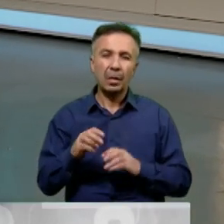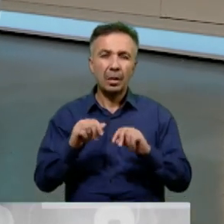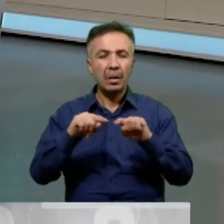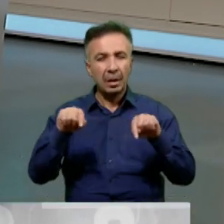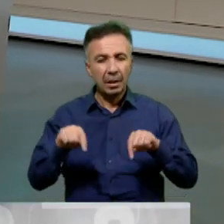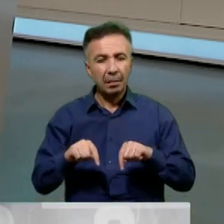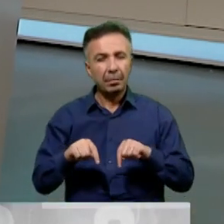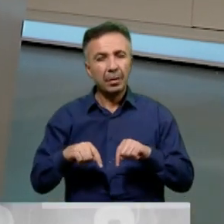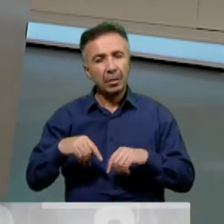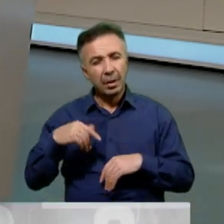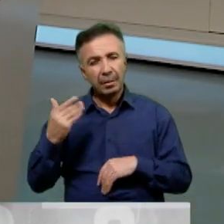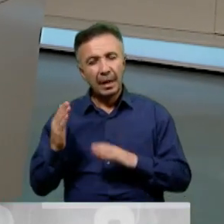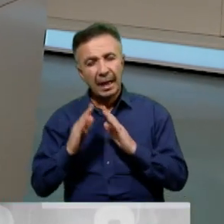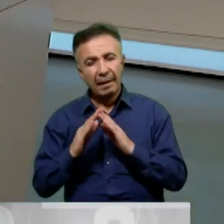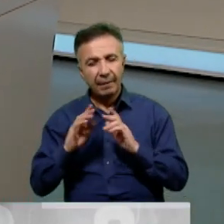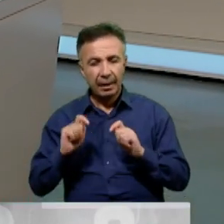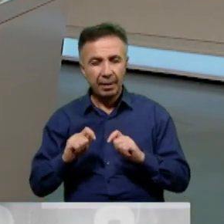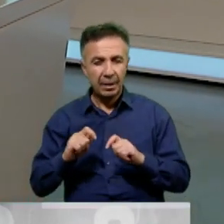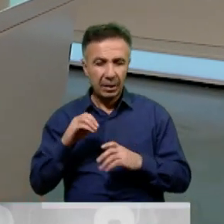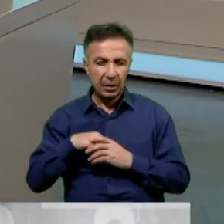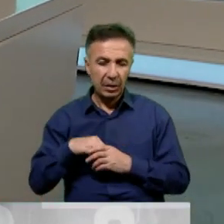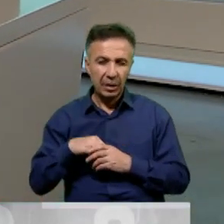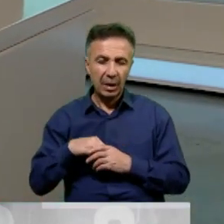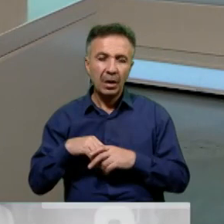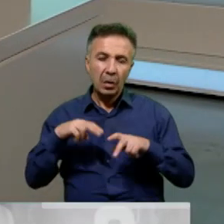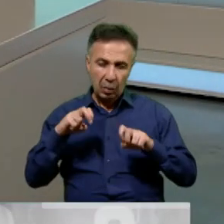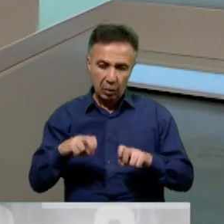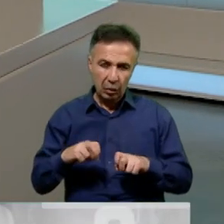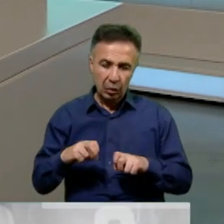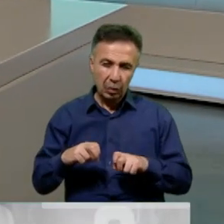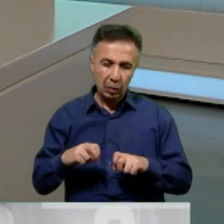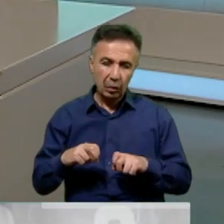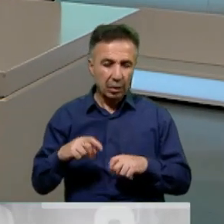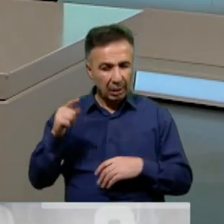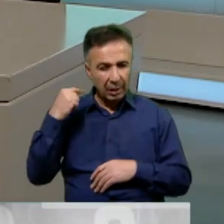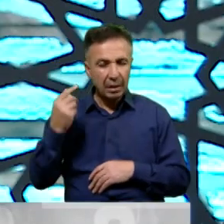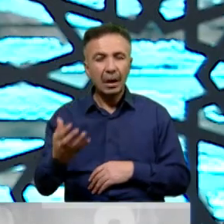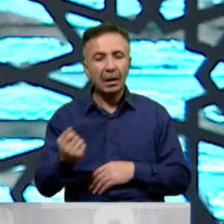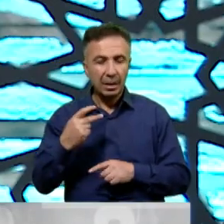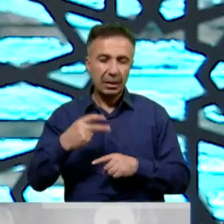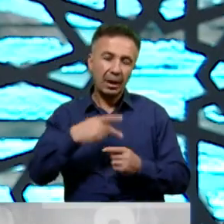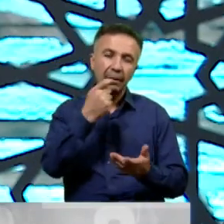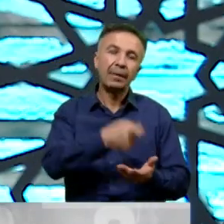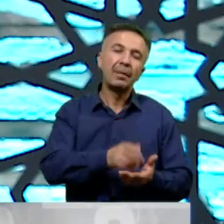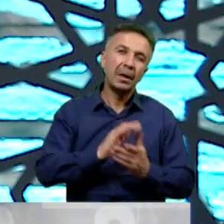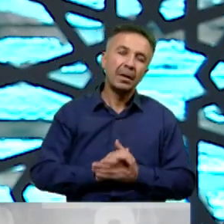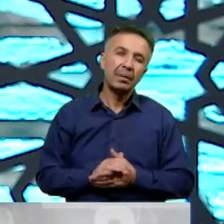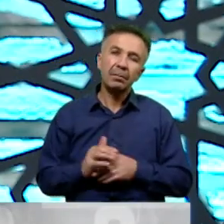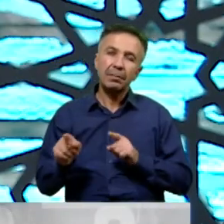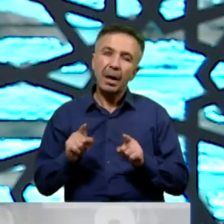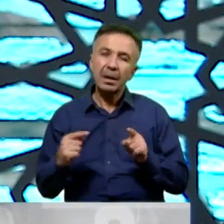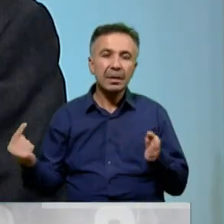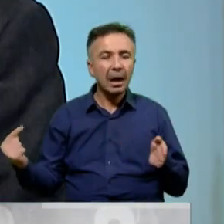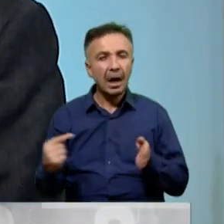ileride bir ev yaparız, işte bir villa olur, içinde otururuz niyetiyle aldıysa o zaman zekat yok. Burada hangi maksatla satmak, aldığını